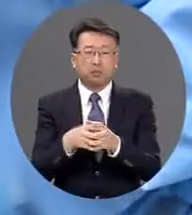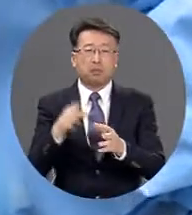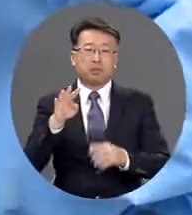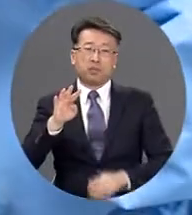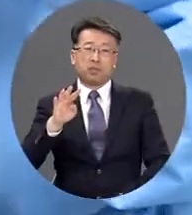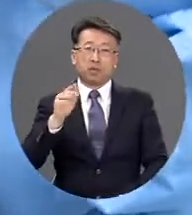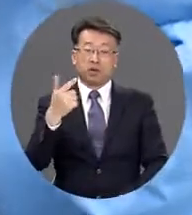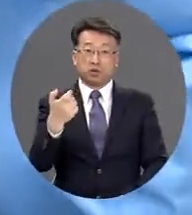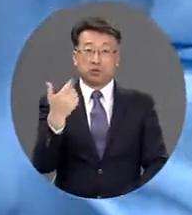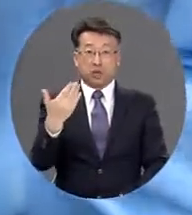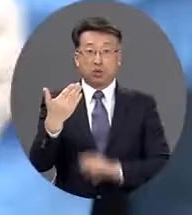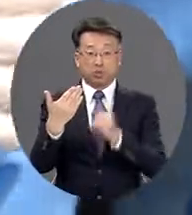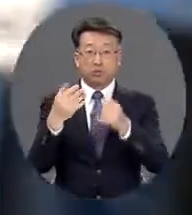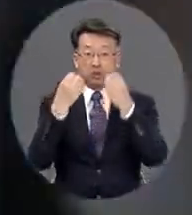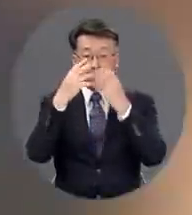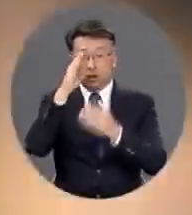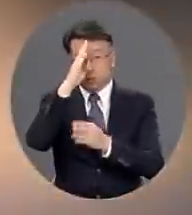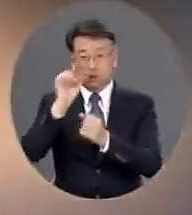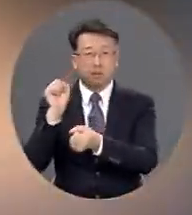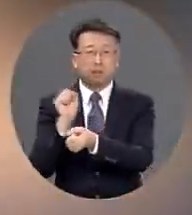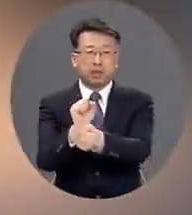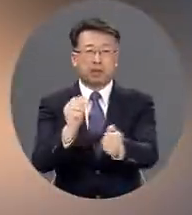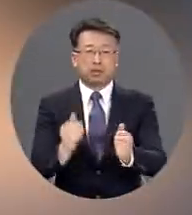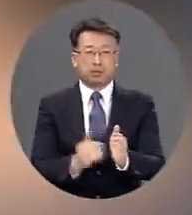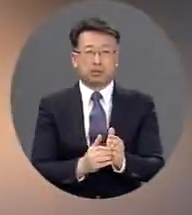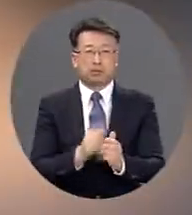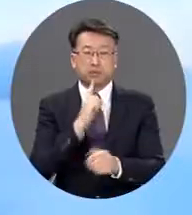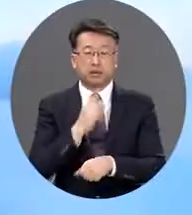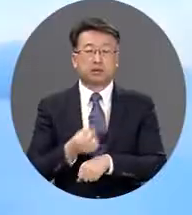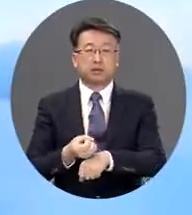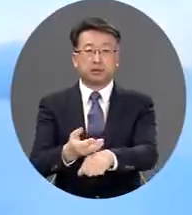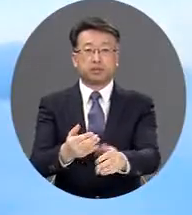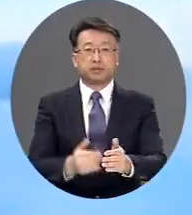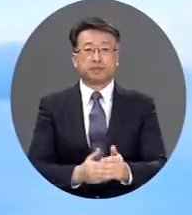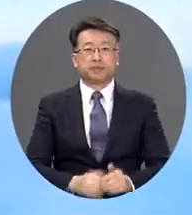코로나19 신규 확진 환자가 발생했습니다. MBC 뉴스 부정석입니다.